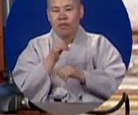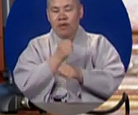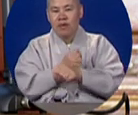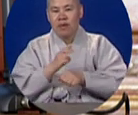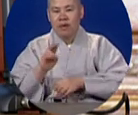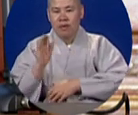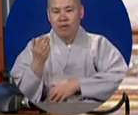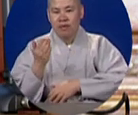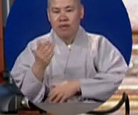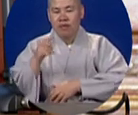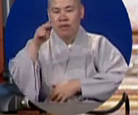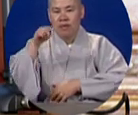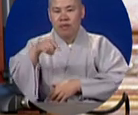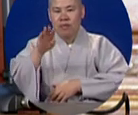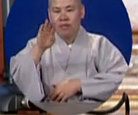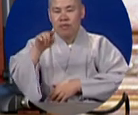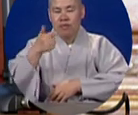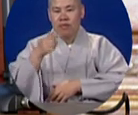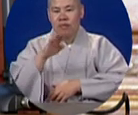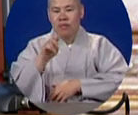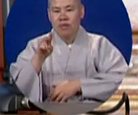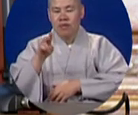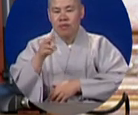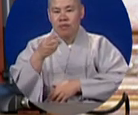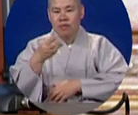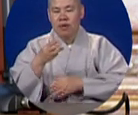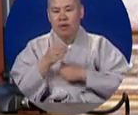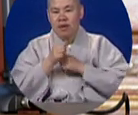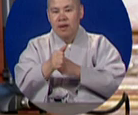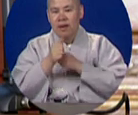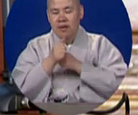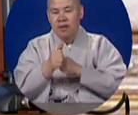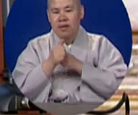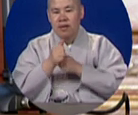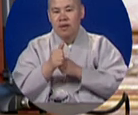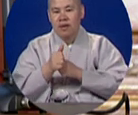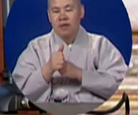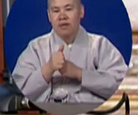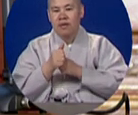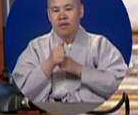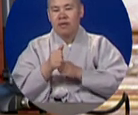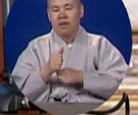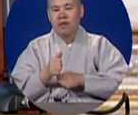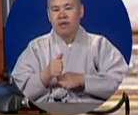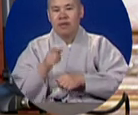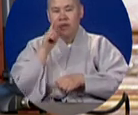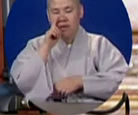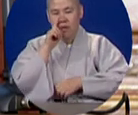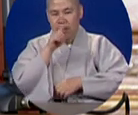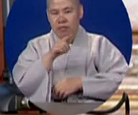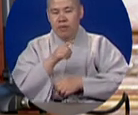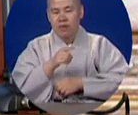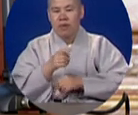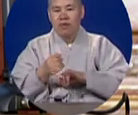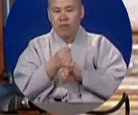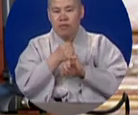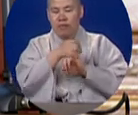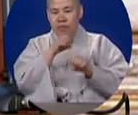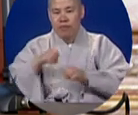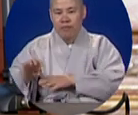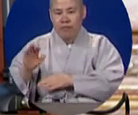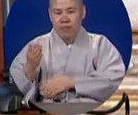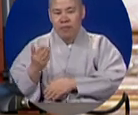그런데 수분별 따라서 분별하는 건 두 번째 마음인데 그건 집착이거든요 아 저건 나쁘다 내가 반드시 버려야 된다